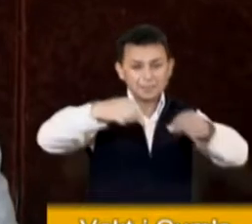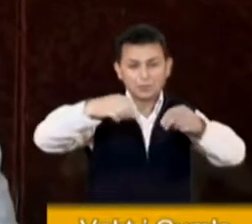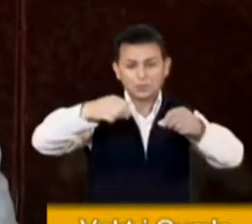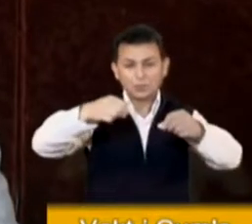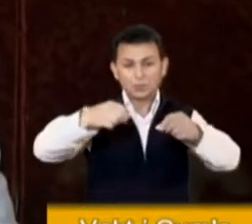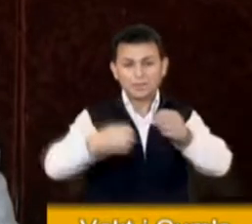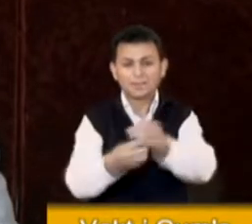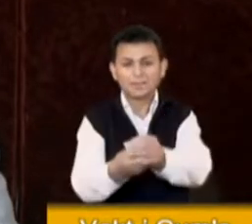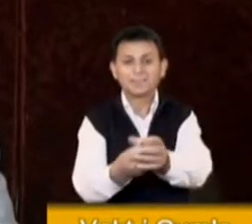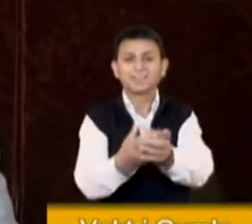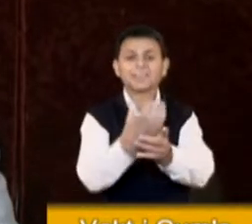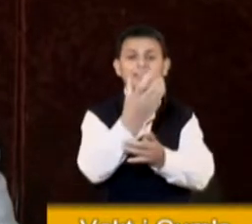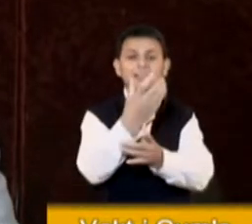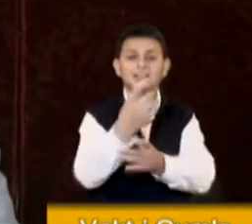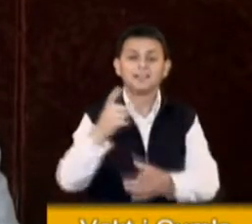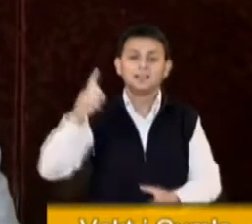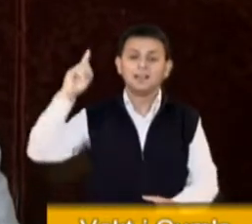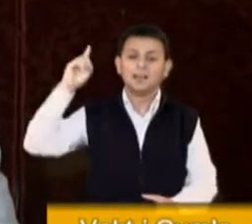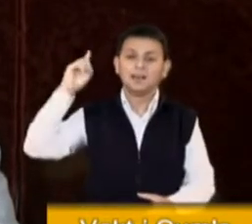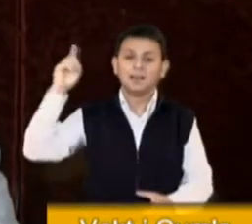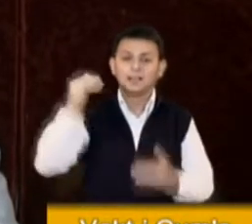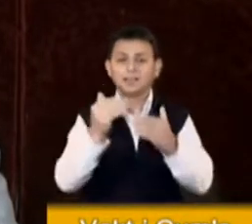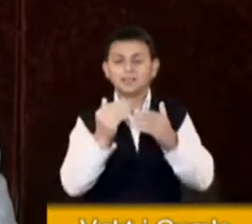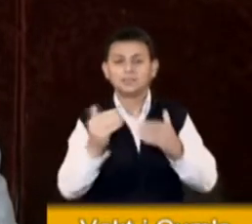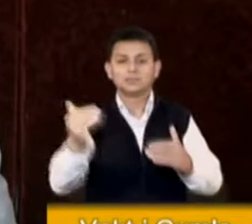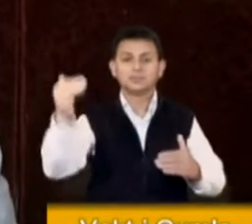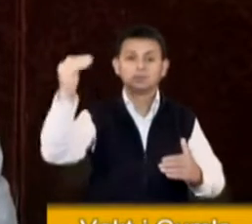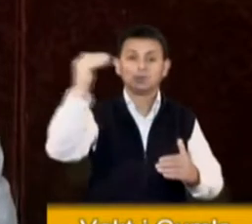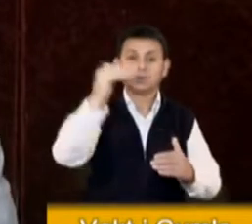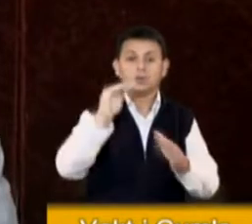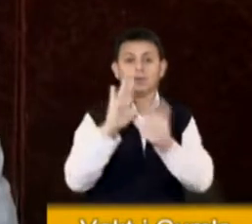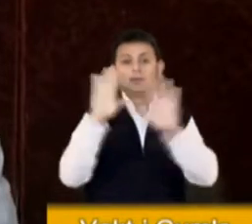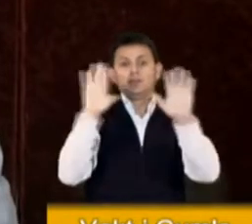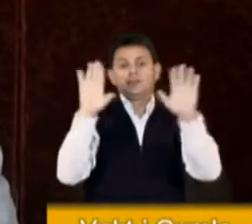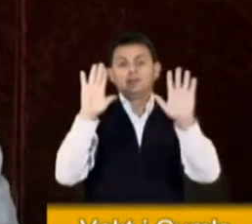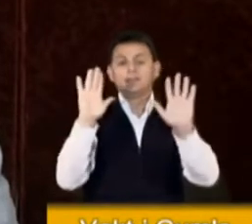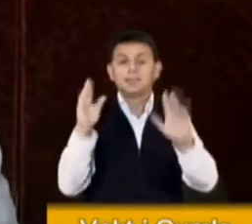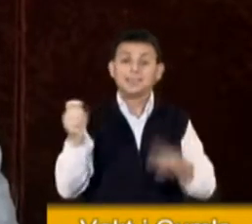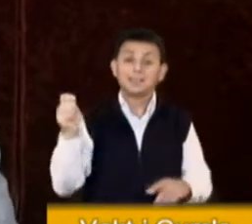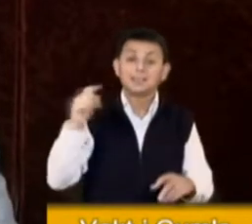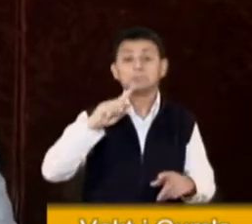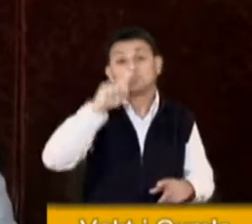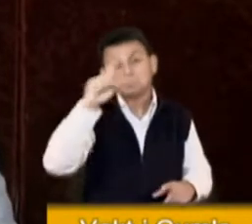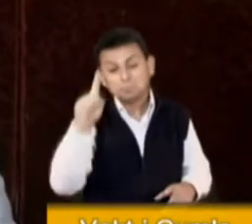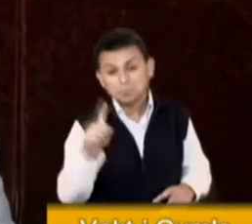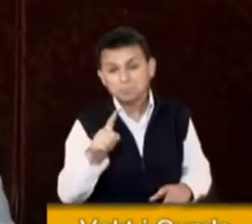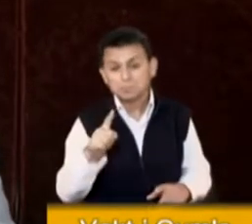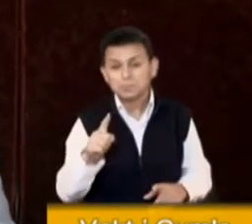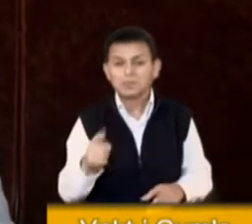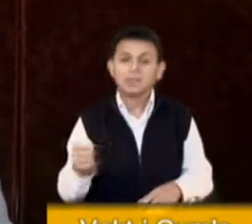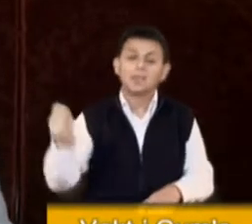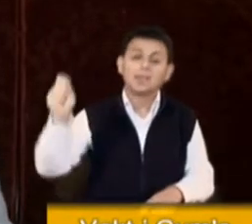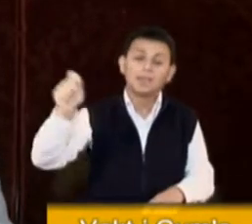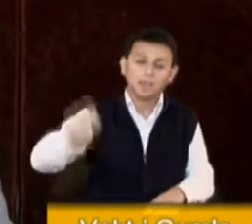yaratan yaratıcıyı Allahu Zülcelal'ı inkar mı ediyorsun? "Sümme min nutfetin." Sonra bir damla